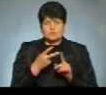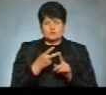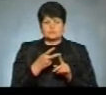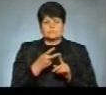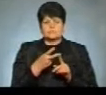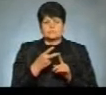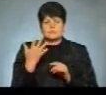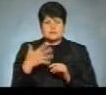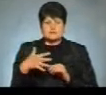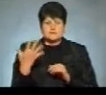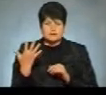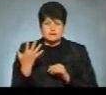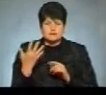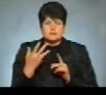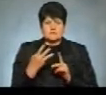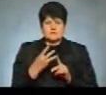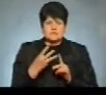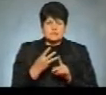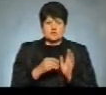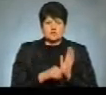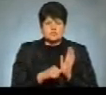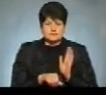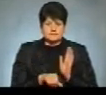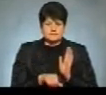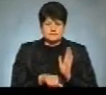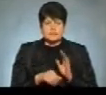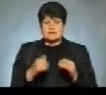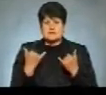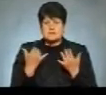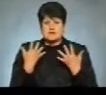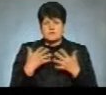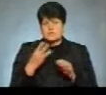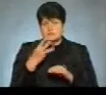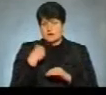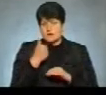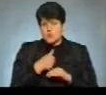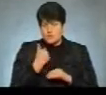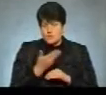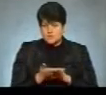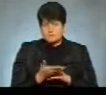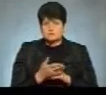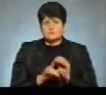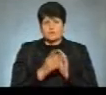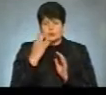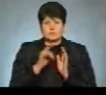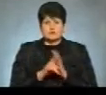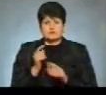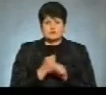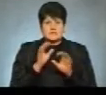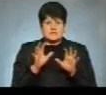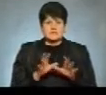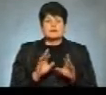– не менше 55% і третього – не менше 60%. Отже, зараз вже третій рік після набуття чинності цього закону. Як